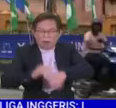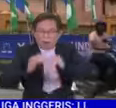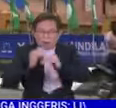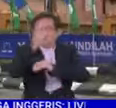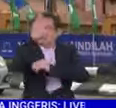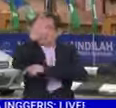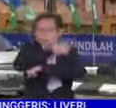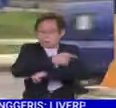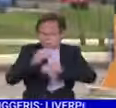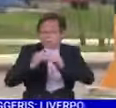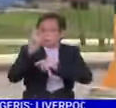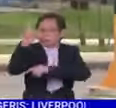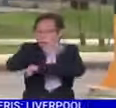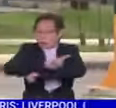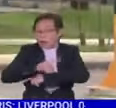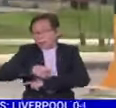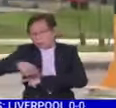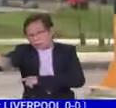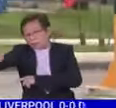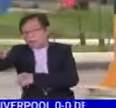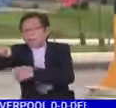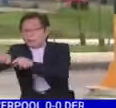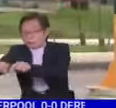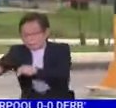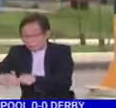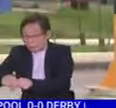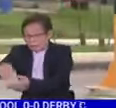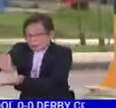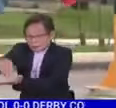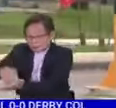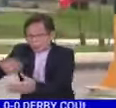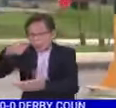untuk ke lokasi mengundi boleh mengambil cuti tahunan.